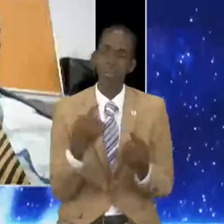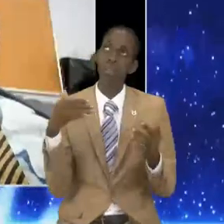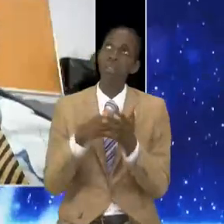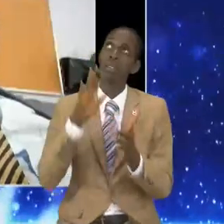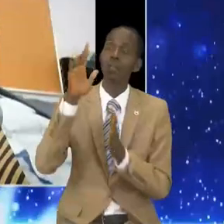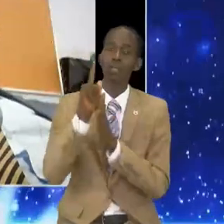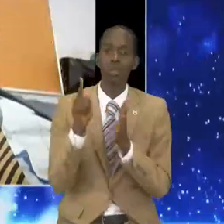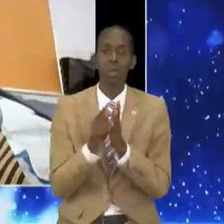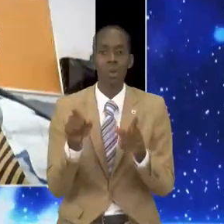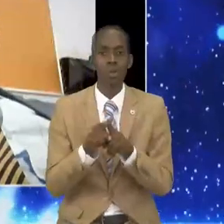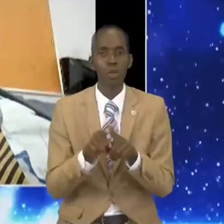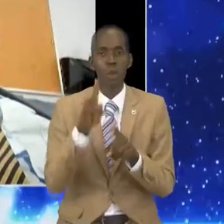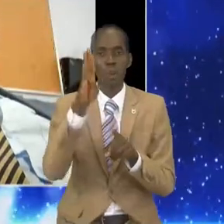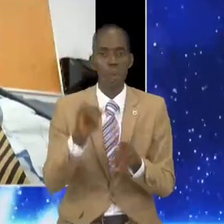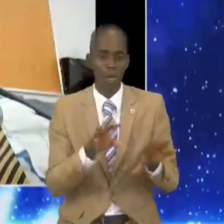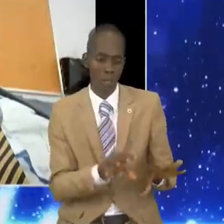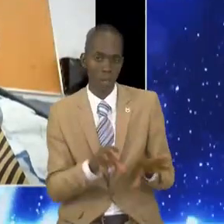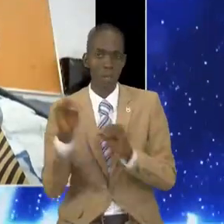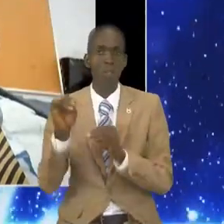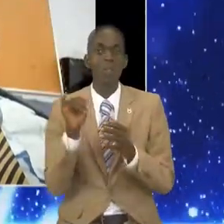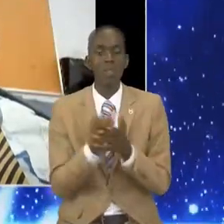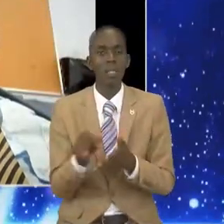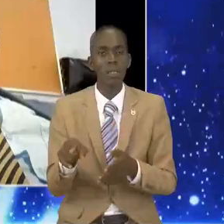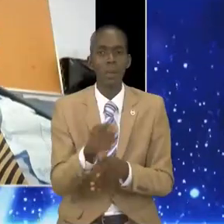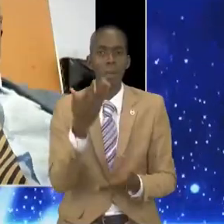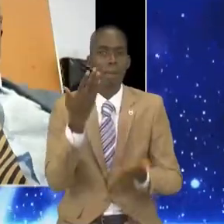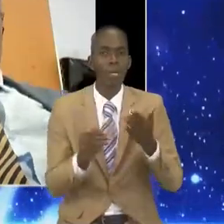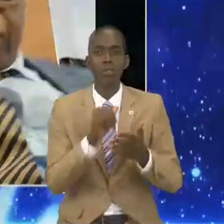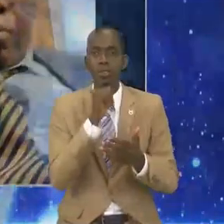et s'est détourné pour ne pas écouter ta voix.